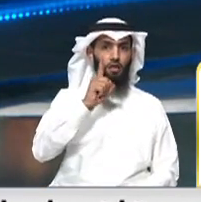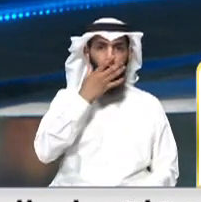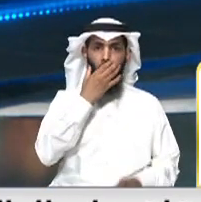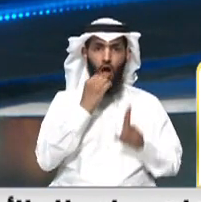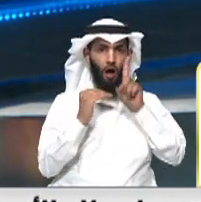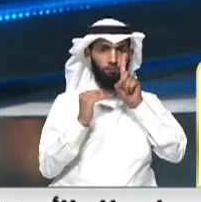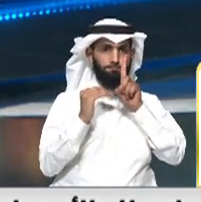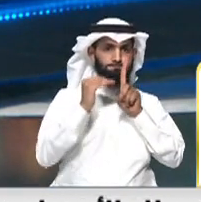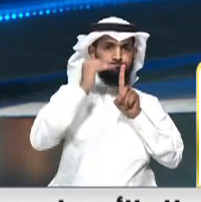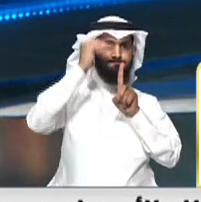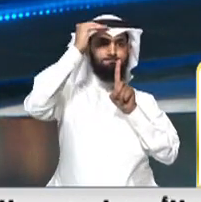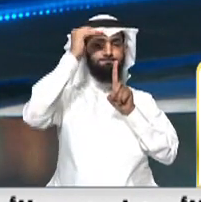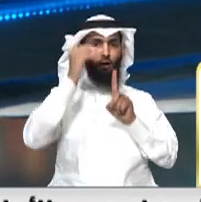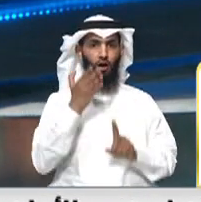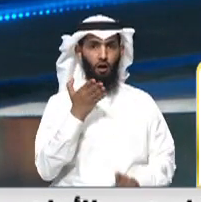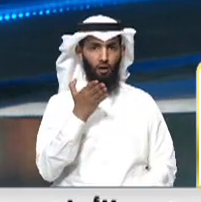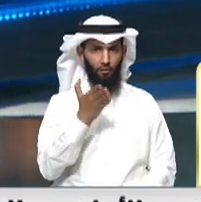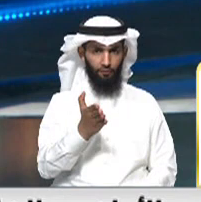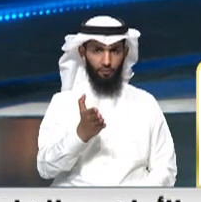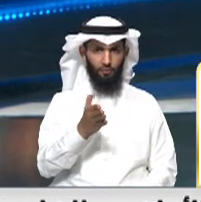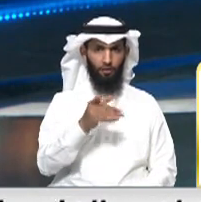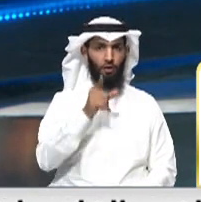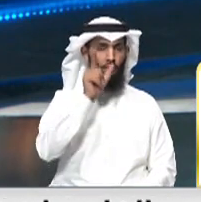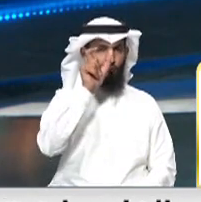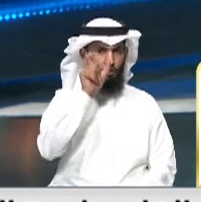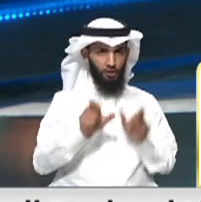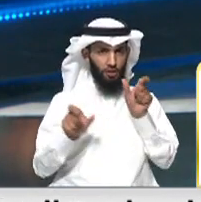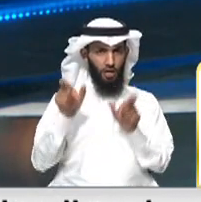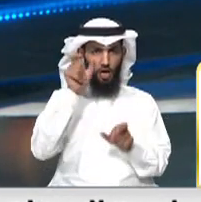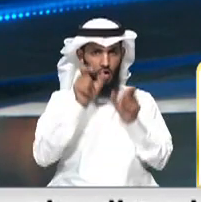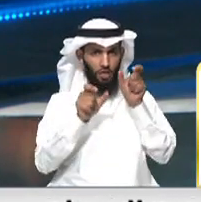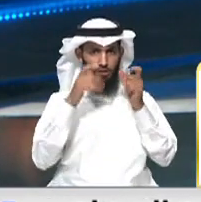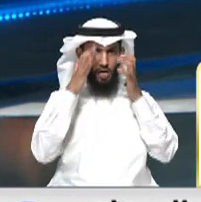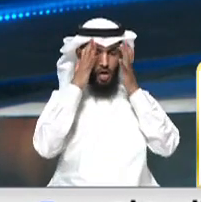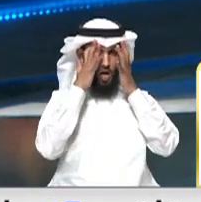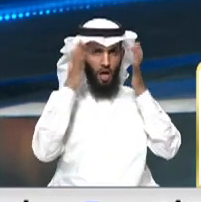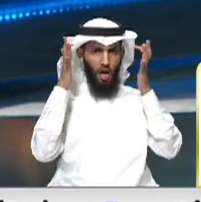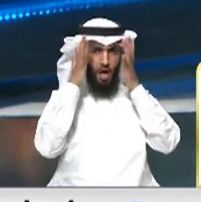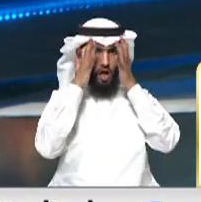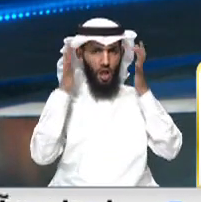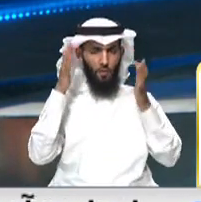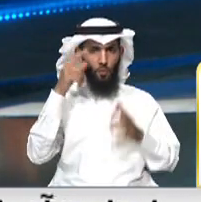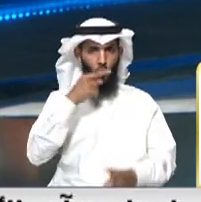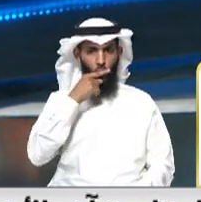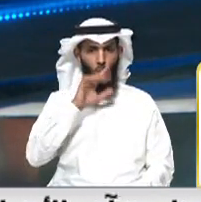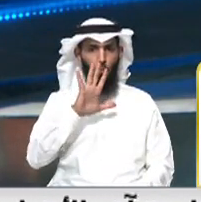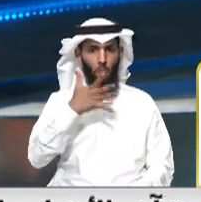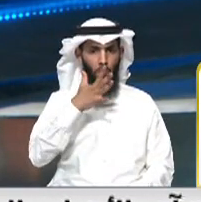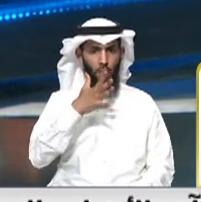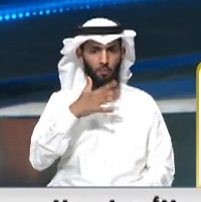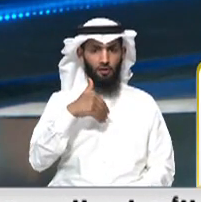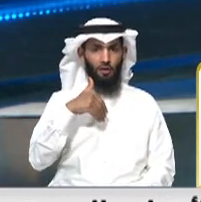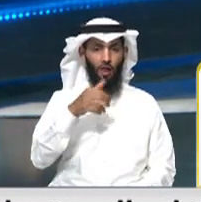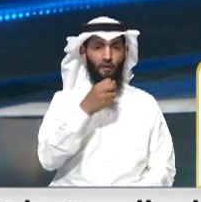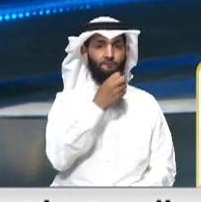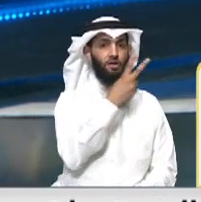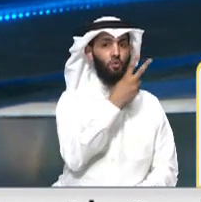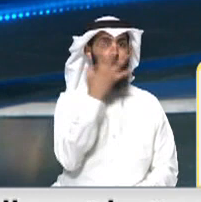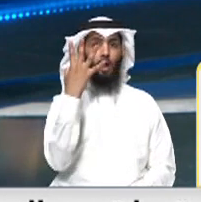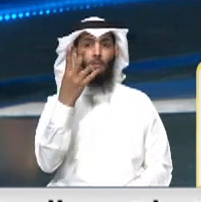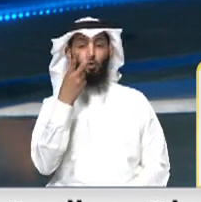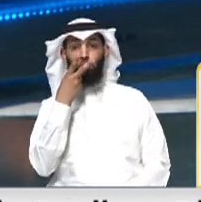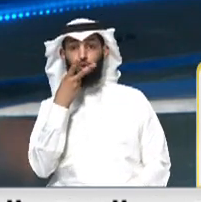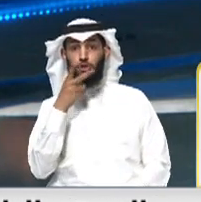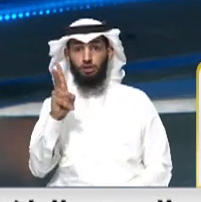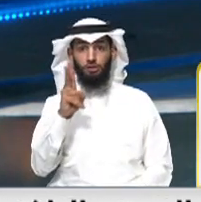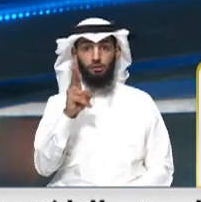المرتفعه فيما حذر عدد من العلماء من ان هناك فرصه قويه لتفوق عام 2024